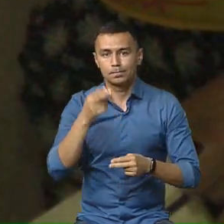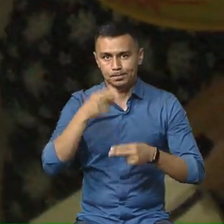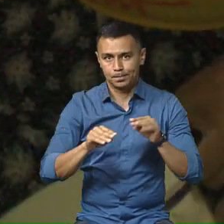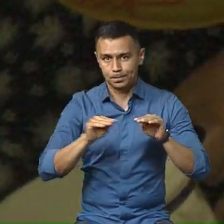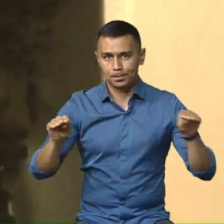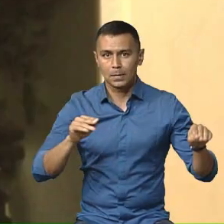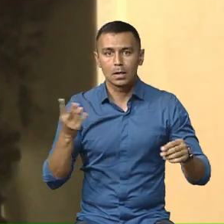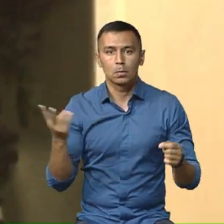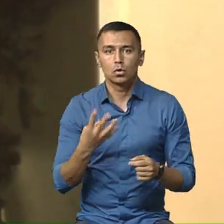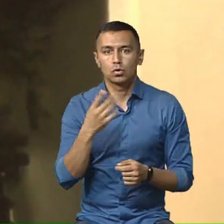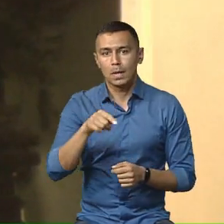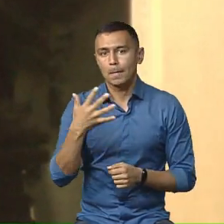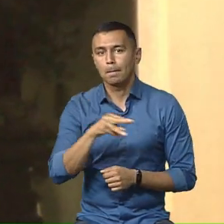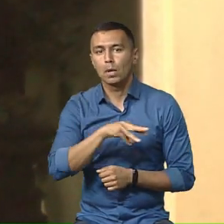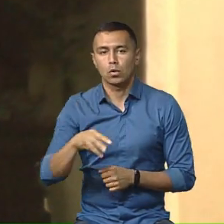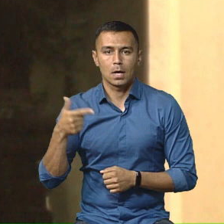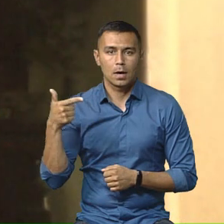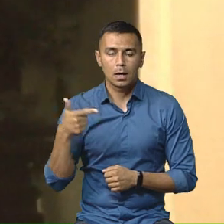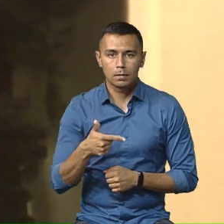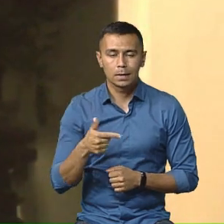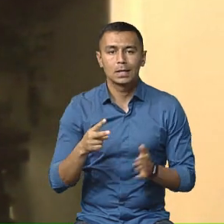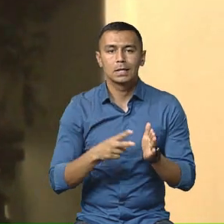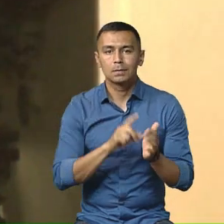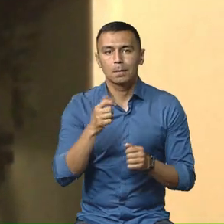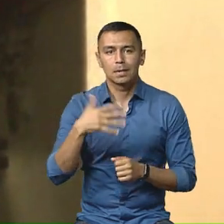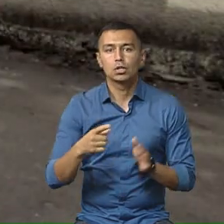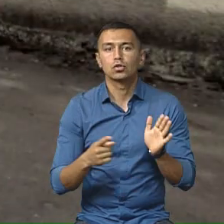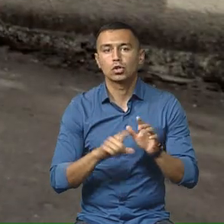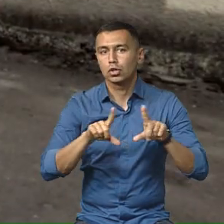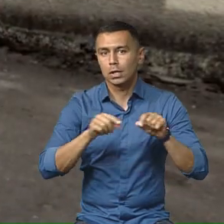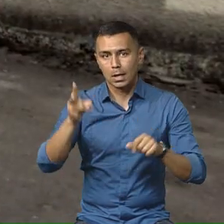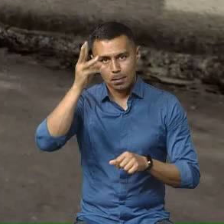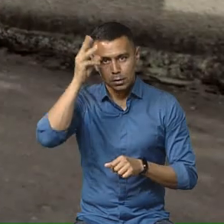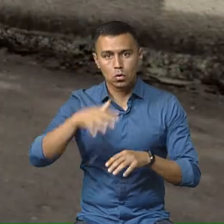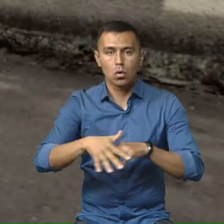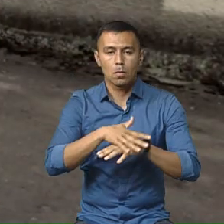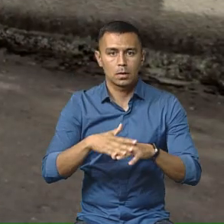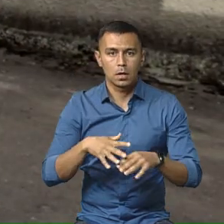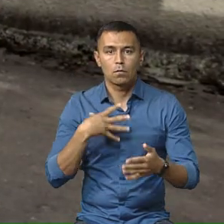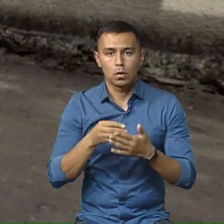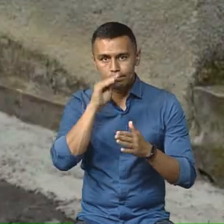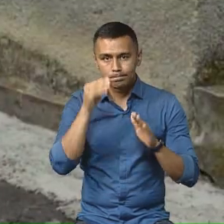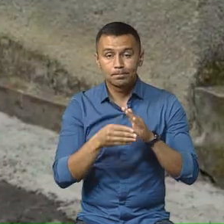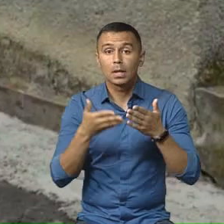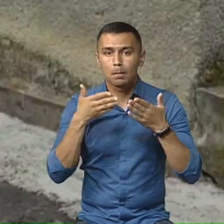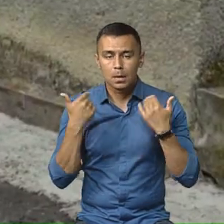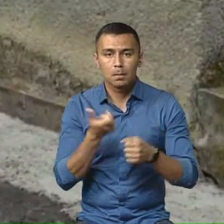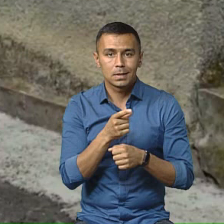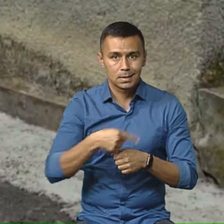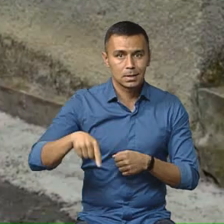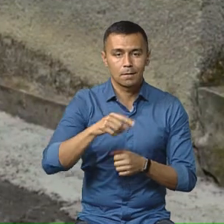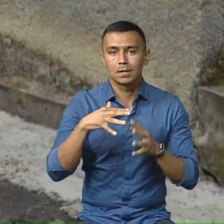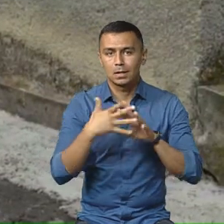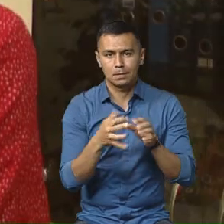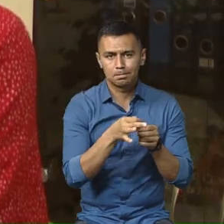дооблаштування необхідно 4,5 мільйони гривень. 7 з 56 шкіл Хмельницької громади власних укриттів не мають. Більшість з них – у